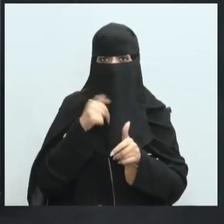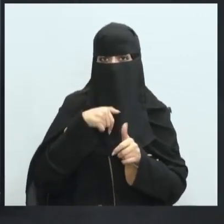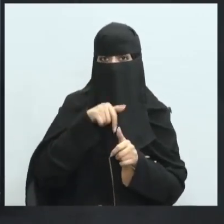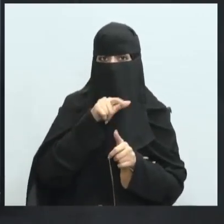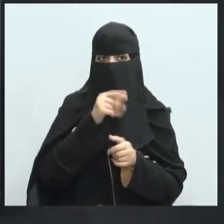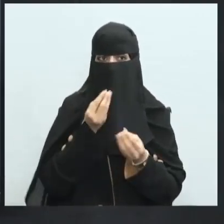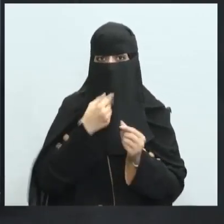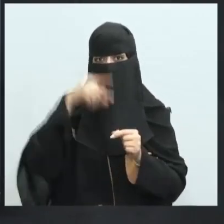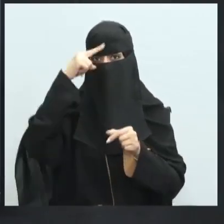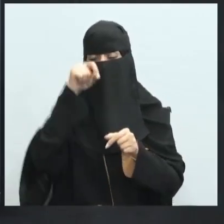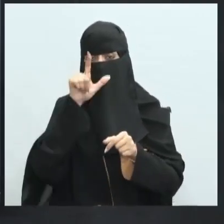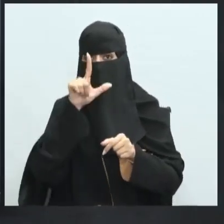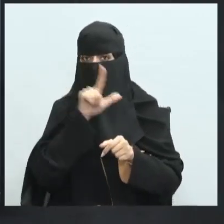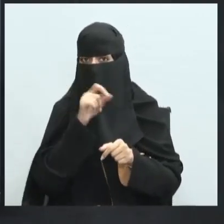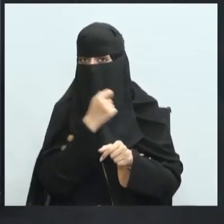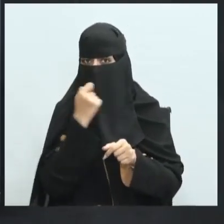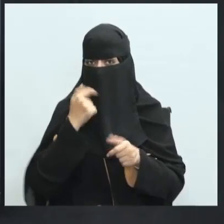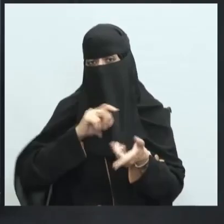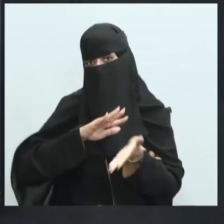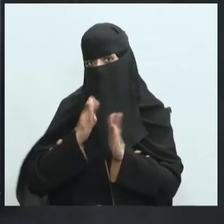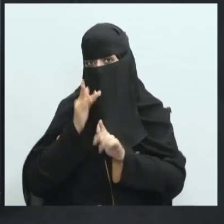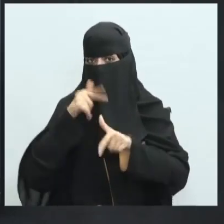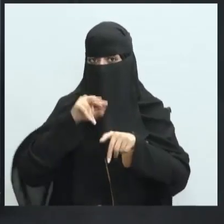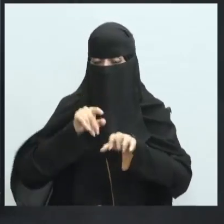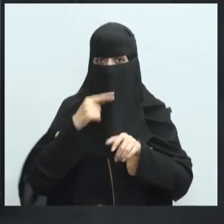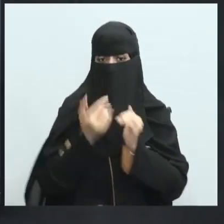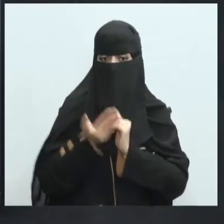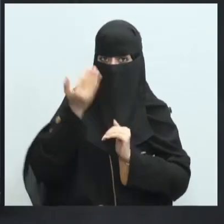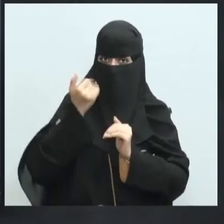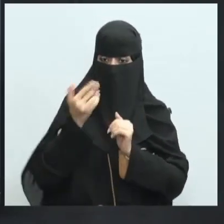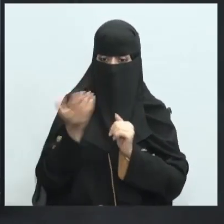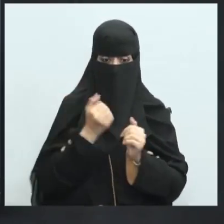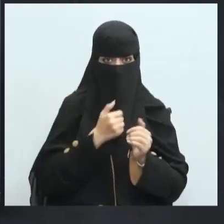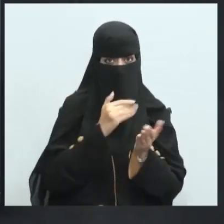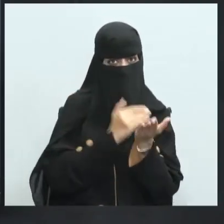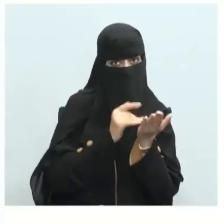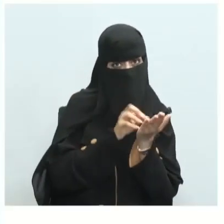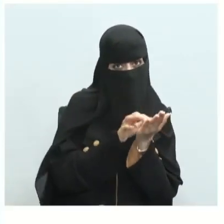التي من المهم ان تحضرها معك قبل ان تذهب الى